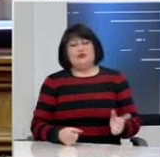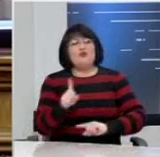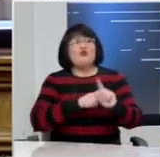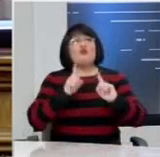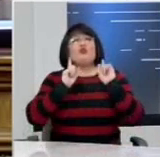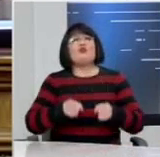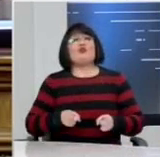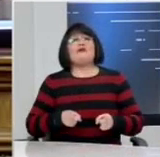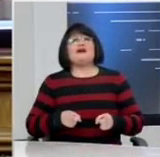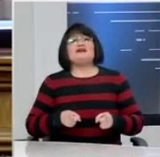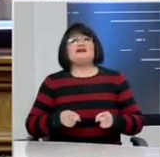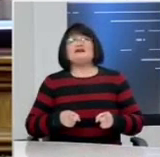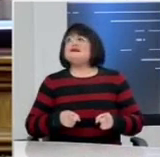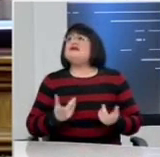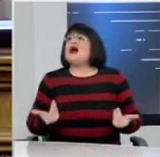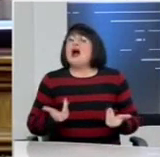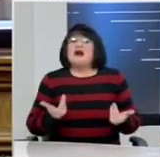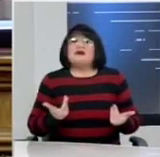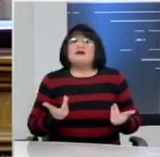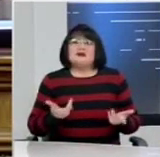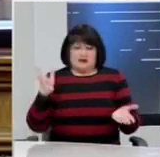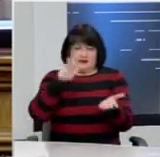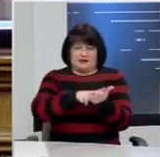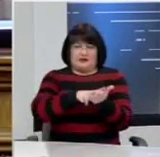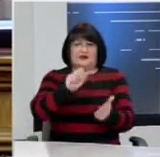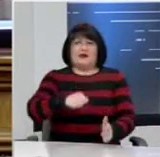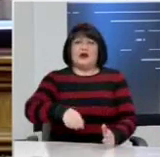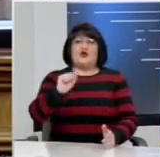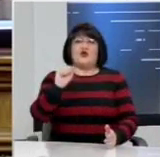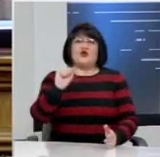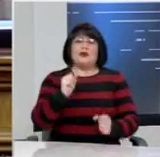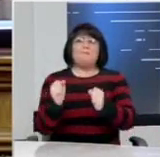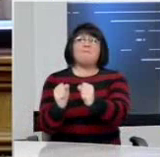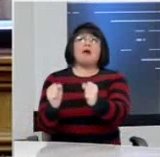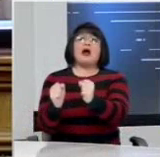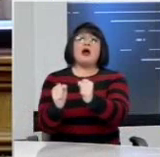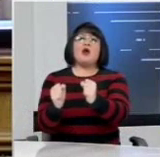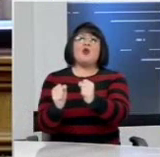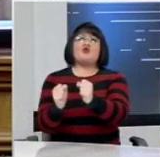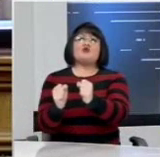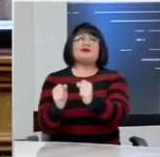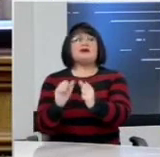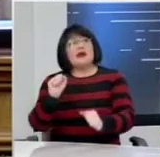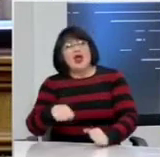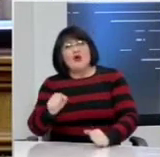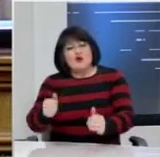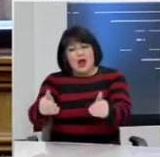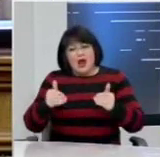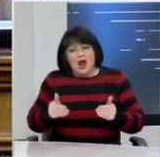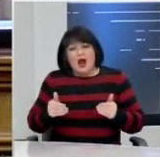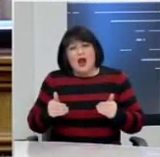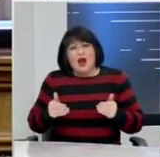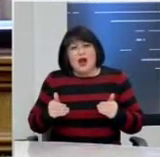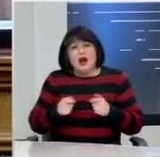αποφασίζει για το αν θα ακυρωθούν ή όχι, αν θα παγώσουν ή όχι, αν θα ανασταλούν ή όχι τα